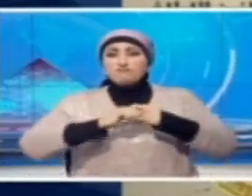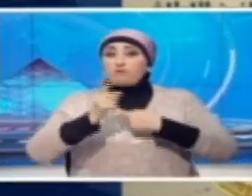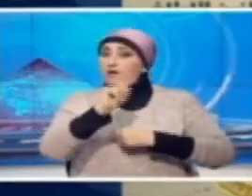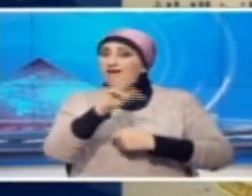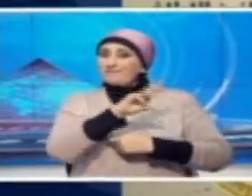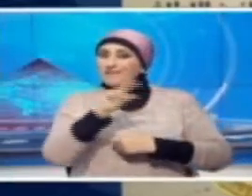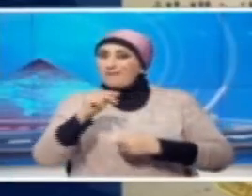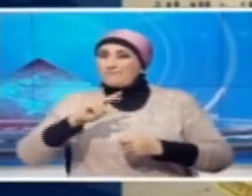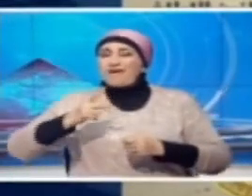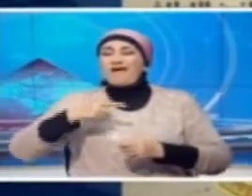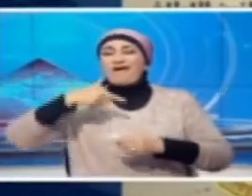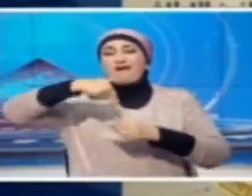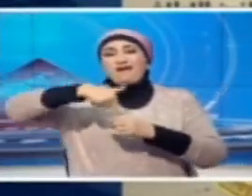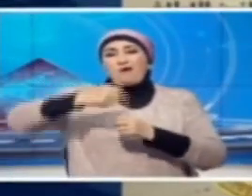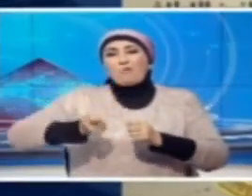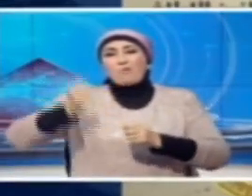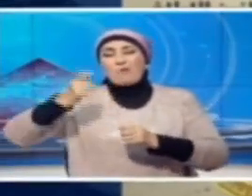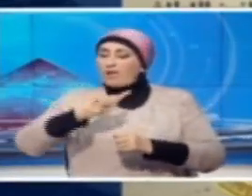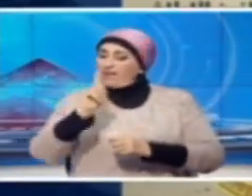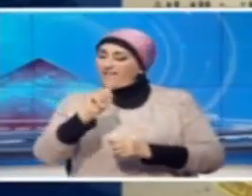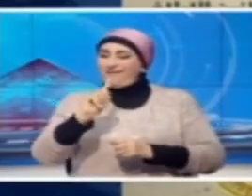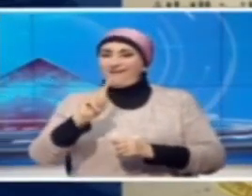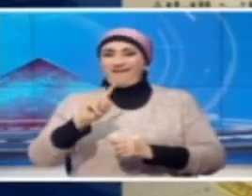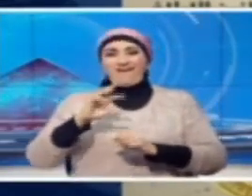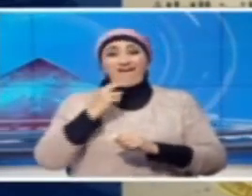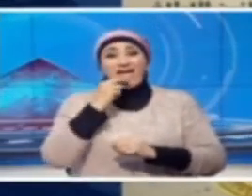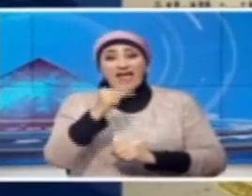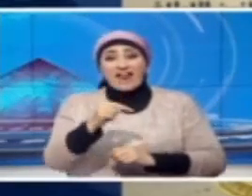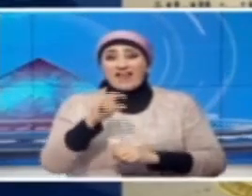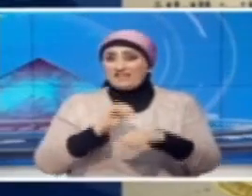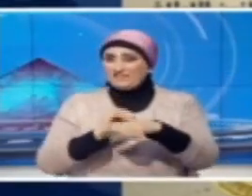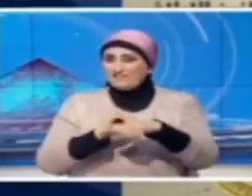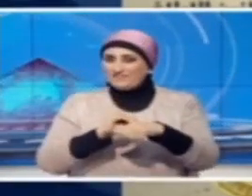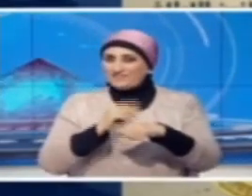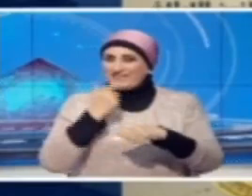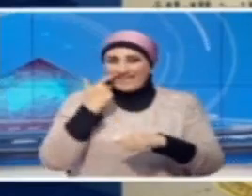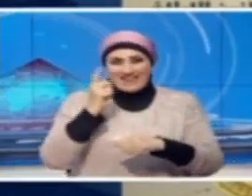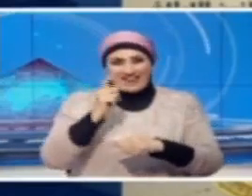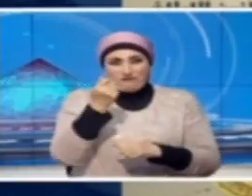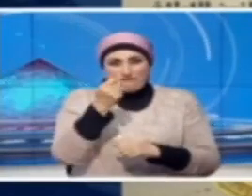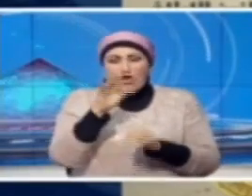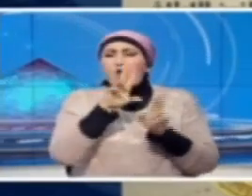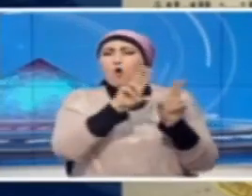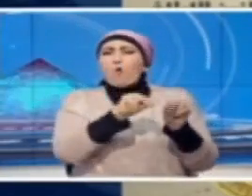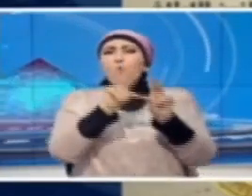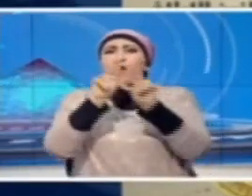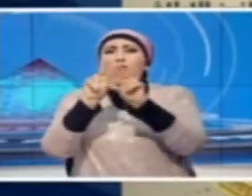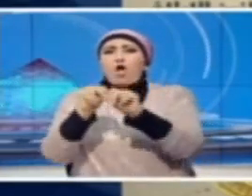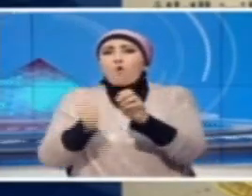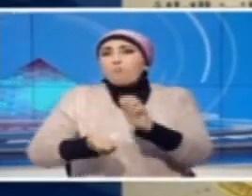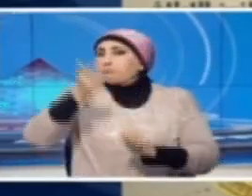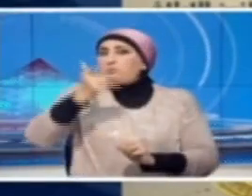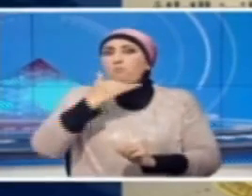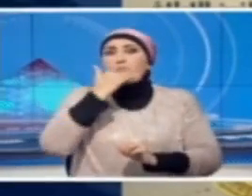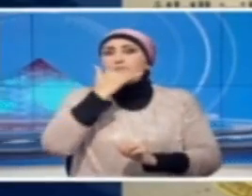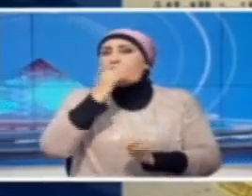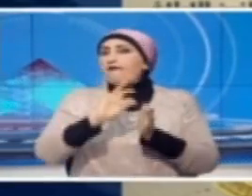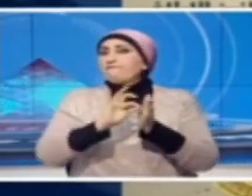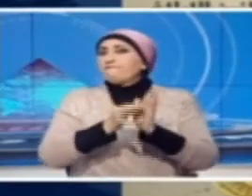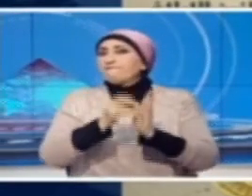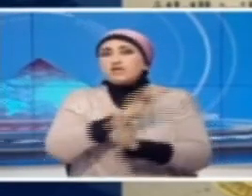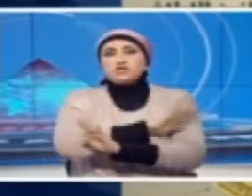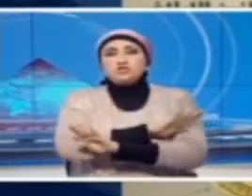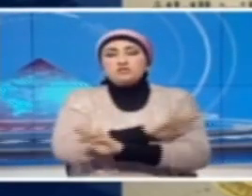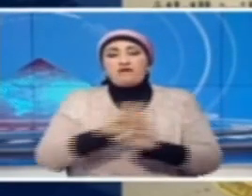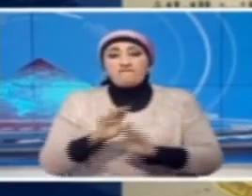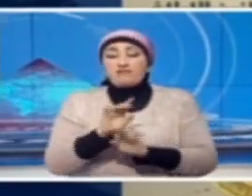مع تعديل أسعار البنزين. وأكدت وزارة التنمية المحلية أن تعريفات ركوب جميع السيارات للنقل الجماعي